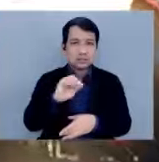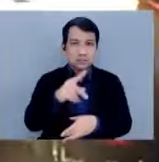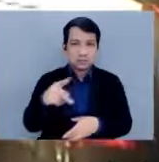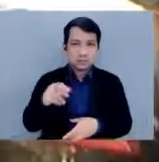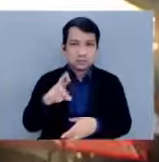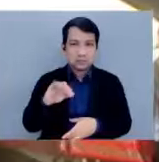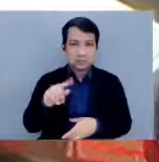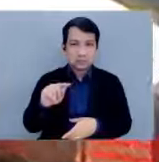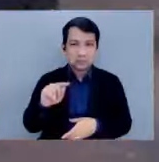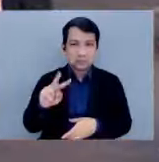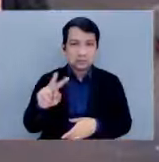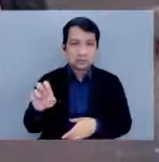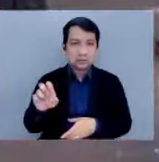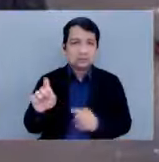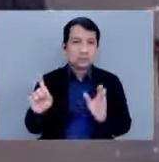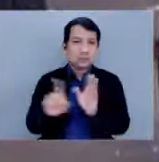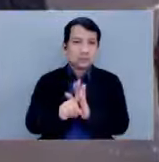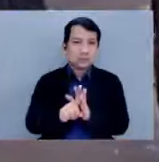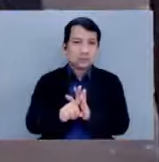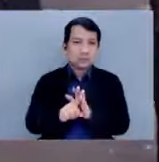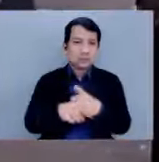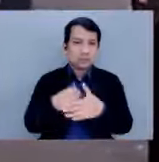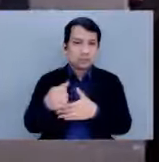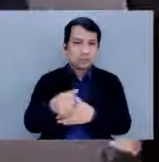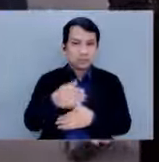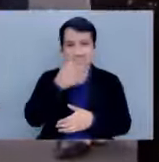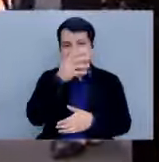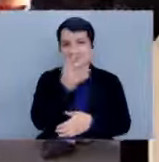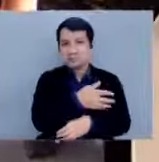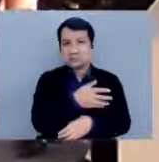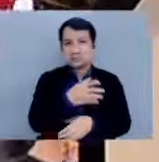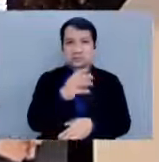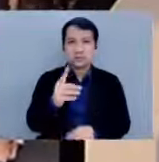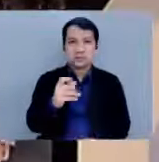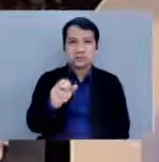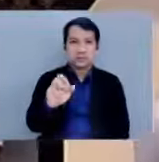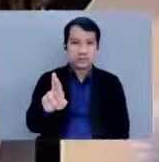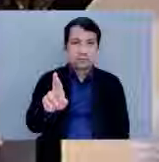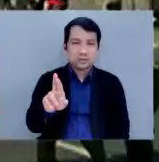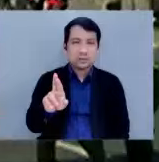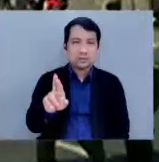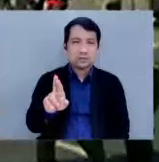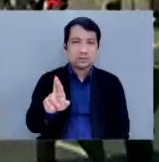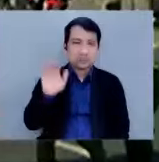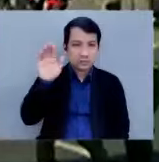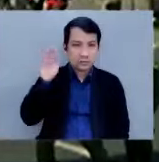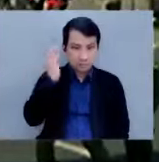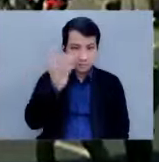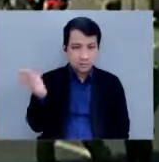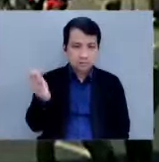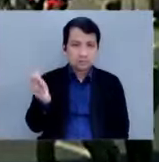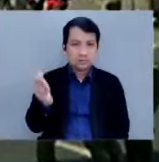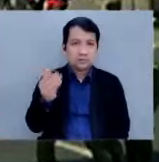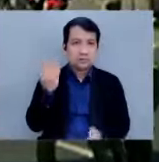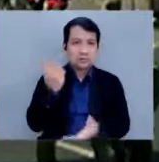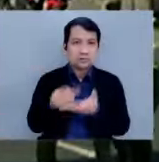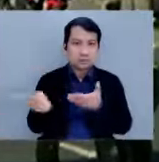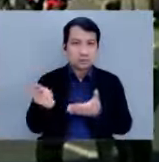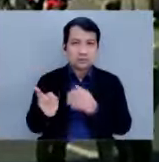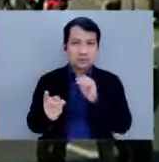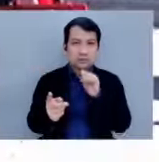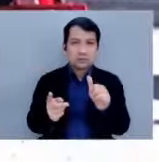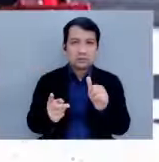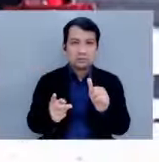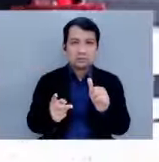Pagbabawalan na silang pumasada, ipinagkibit-balikat naman ng Department of Transportation ang transport strike. Bigo raw ito at hindi naman daw